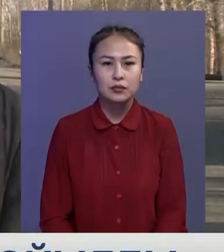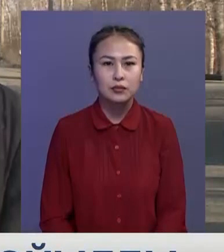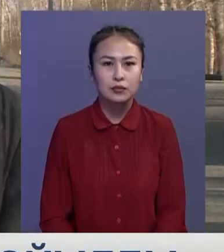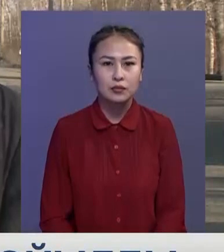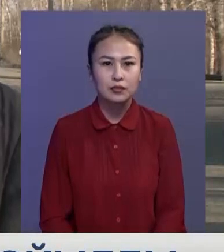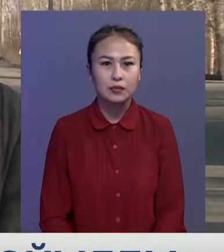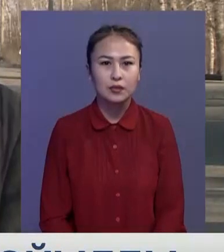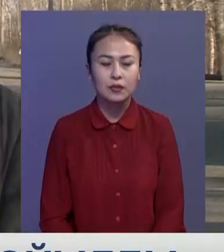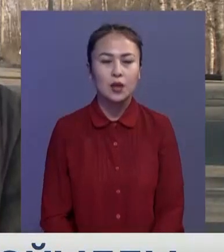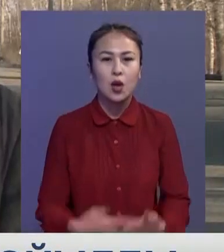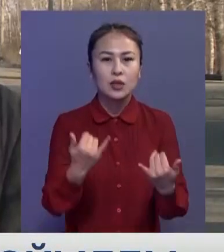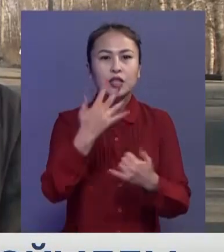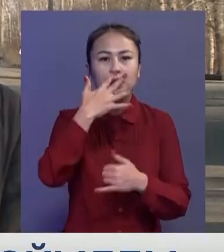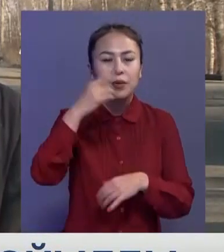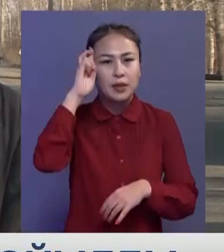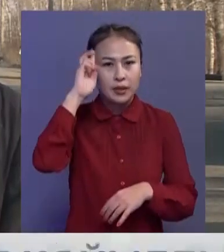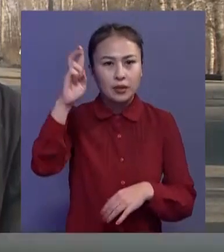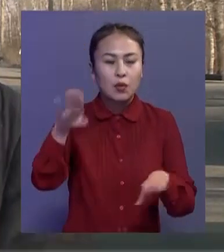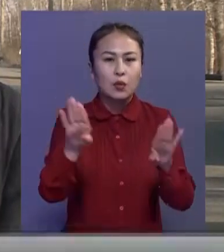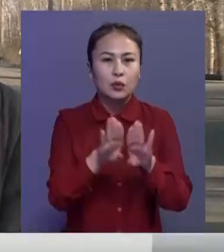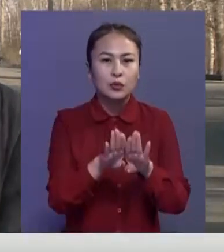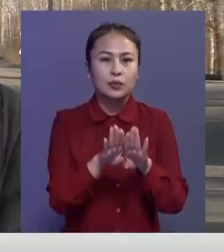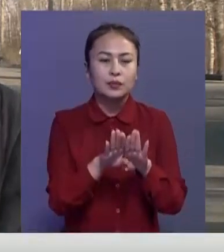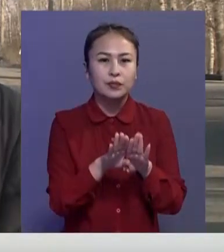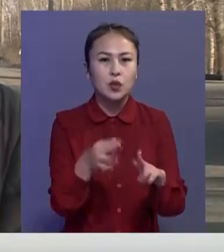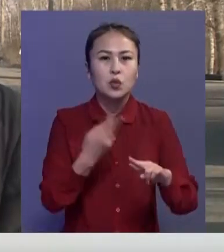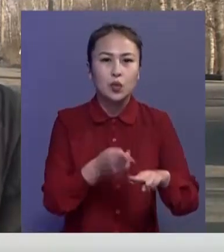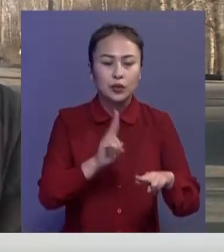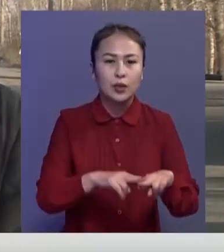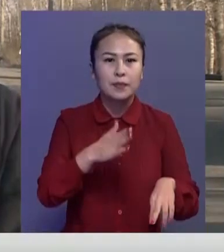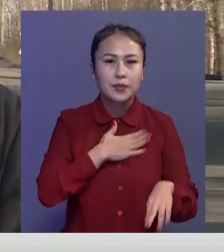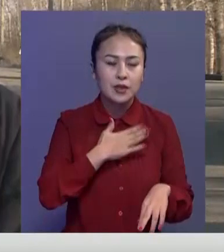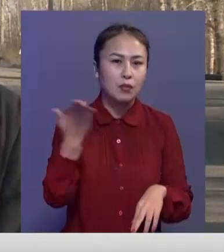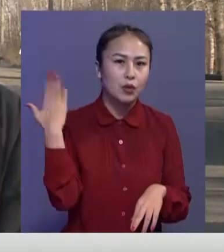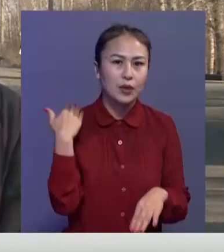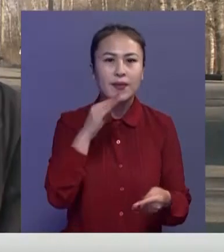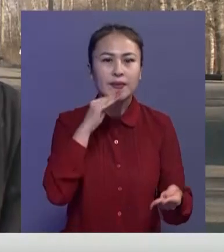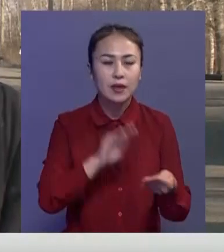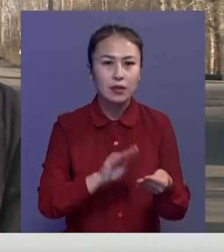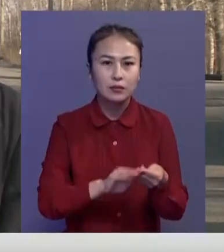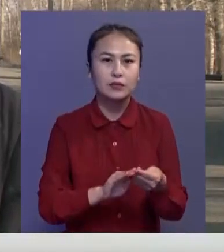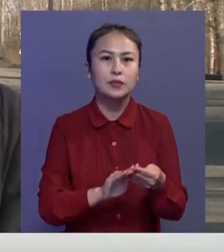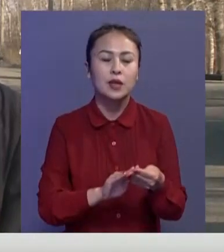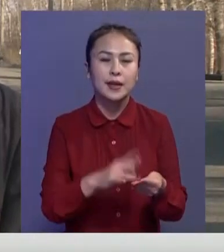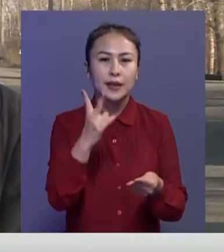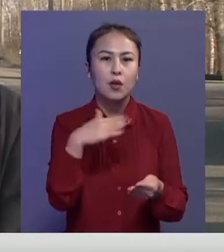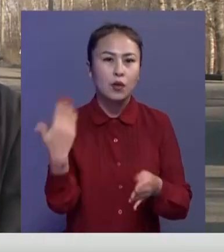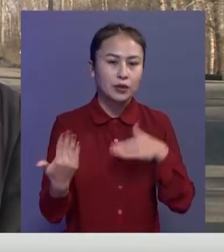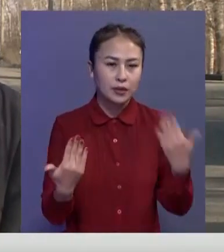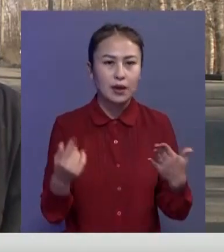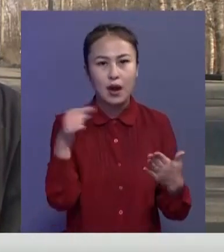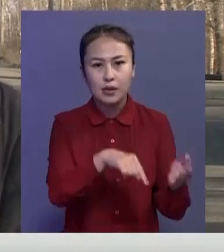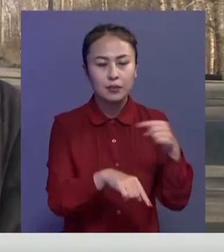Шет мемлекеттермен біз шекаралымыз ғой. Сондықтан бізде жаңағы бұрыннан қалыптасып қалған екі ортада